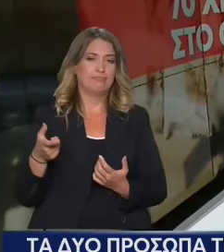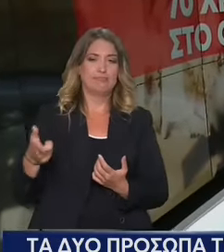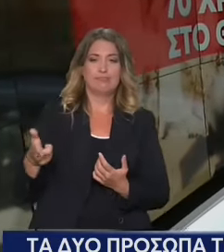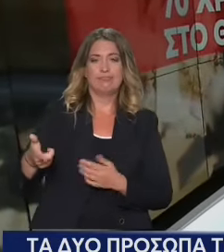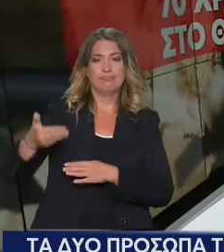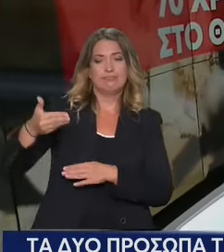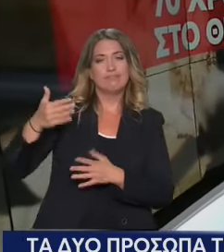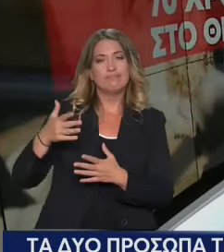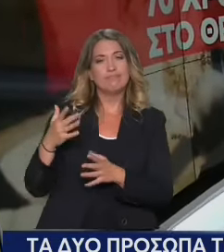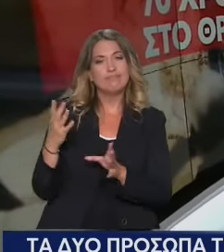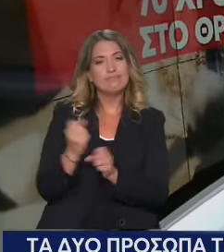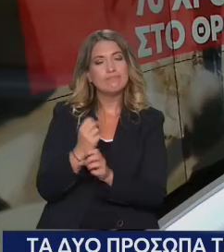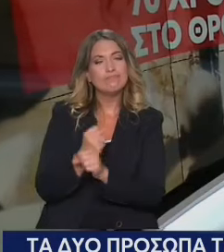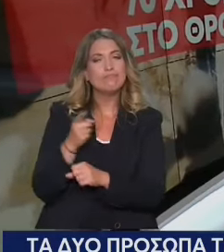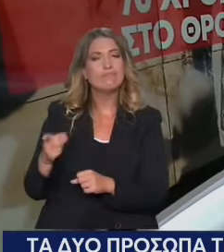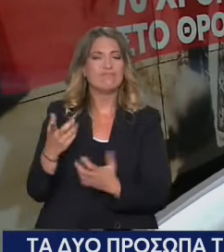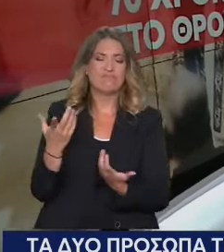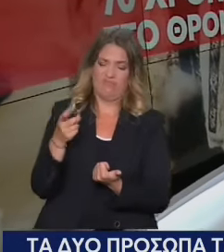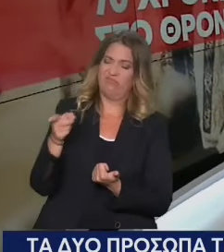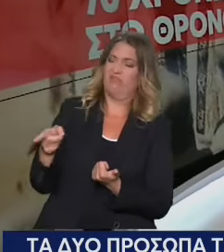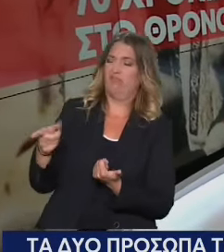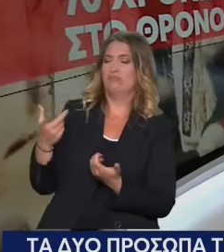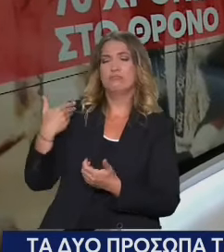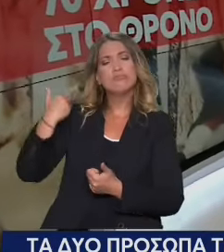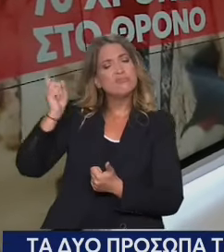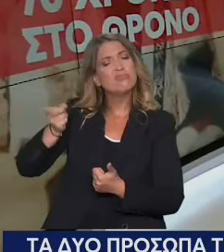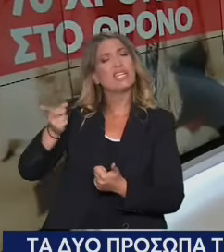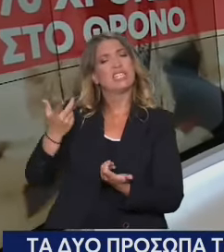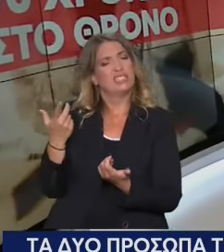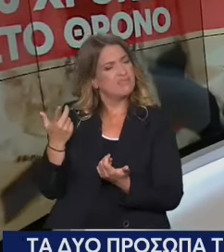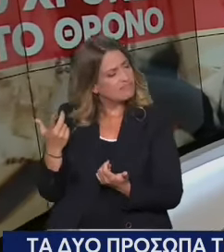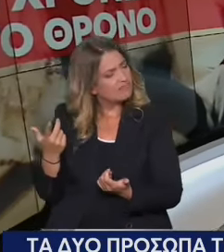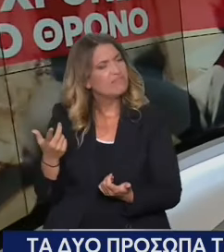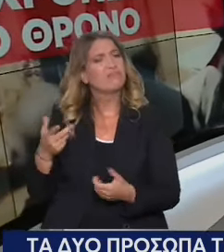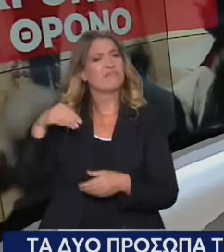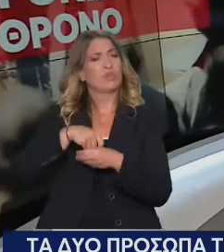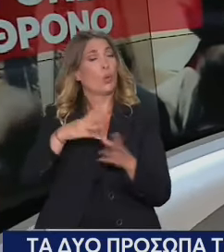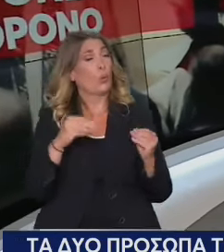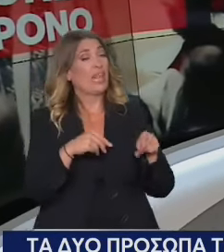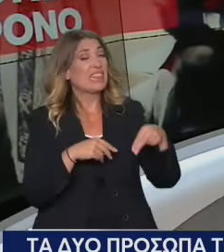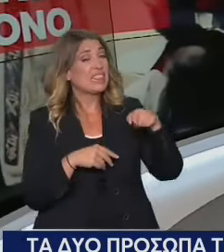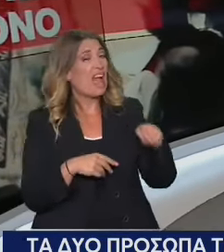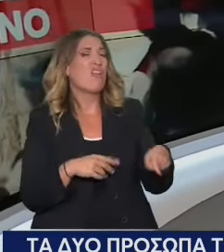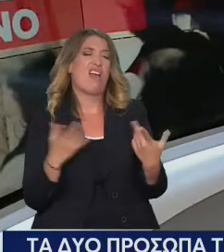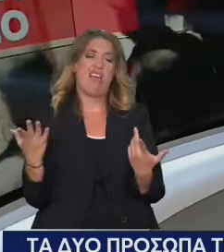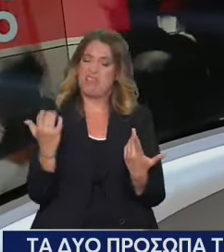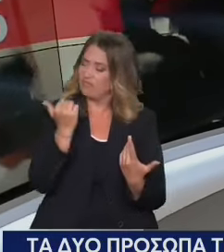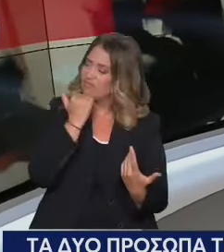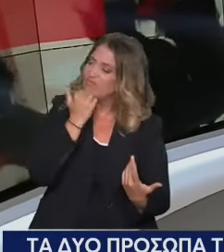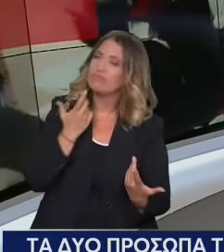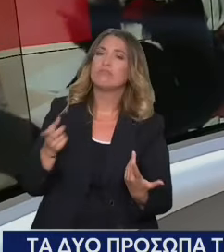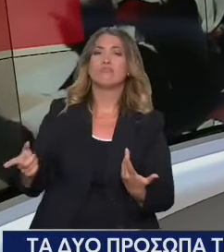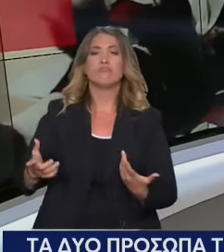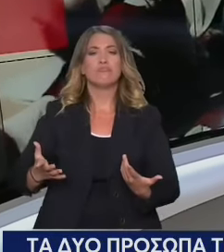και αρκετά πράγματα που κανείς μπορεί να της ασκήσει κριτική. Και ο χειρισμός της για ένα μεγάλο διάστημα στο θέμα της Νταϊάννα, χωρίς αμφιβολία όμως, είχε το δικό